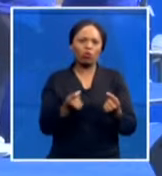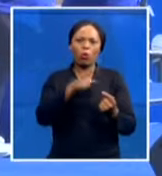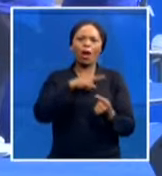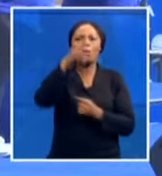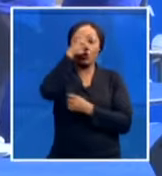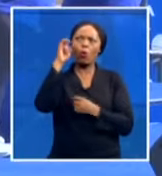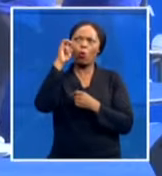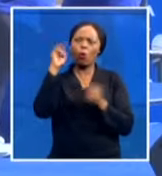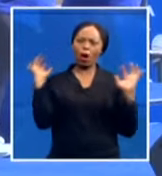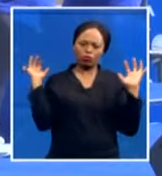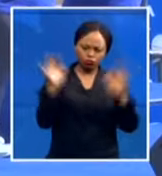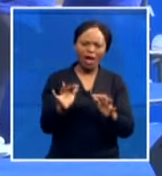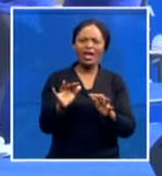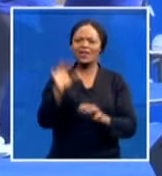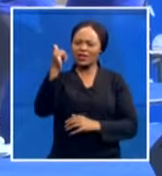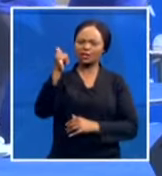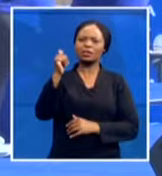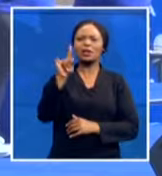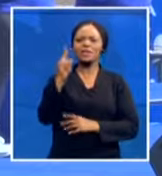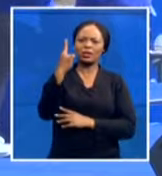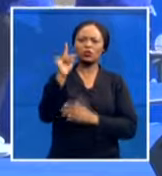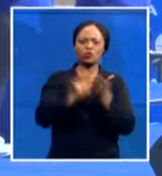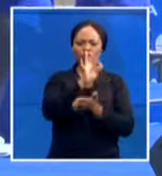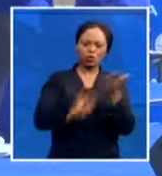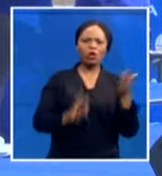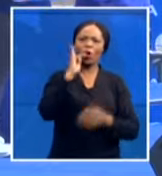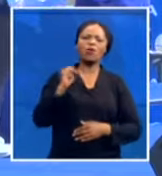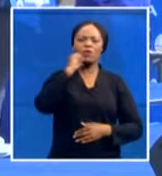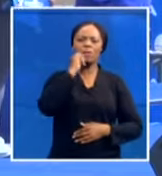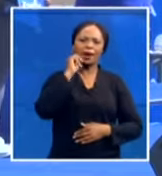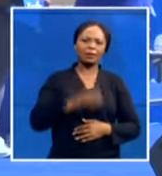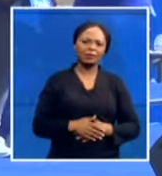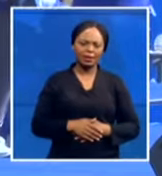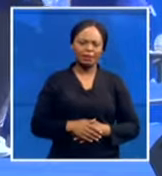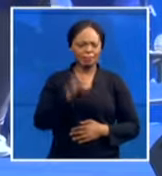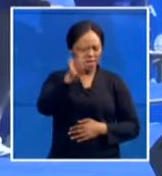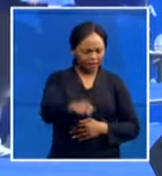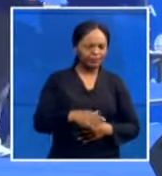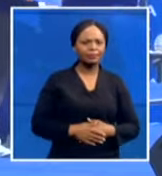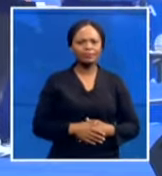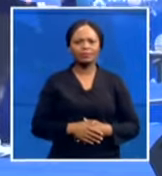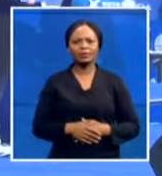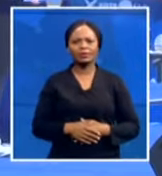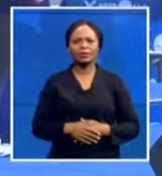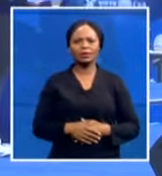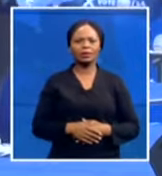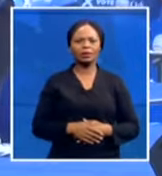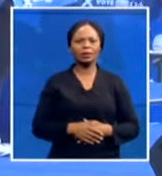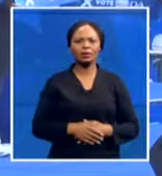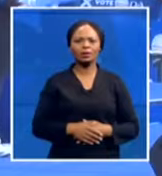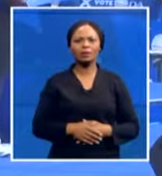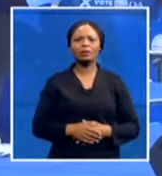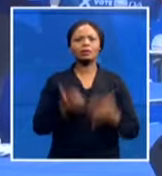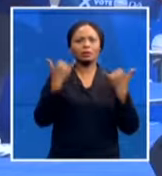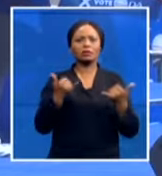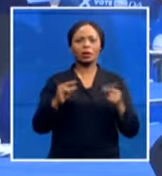November. En nee, die antwoord is nie om vir 'n klein oppositiepartyt te stem nie. Dit